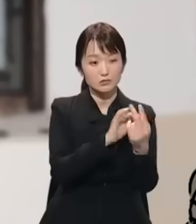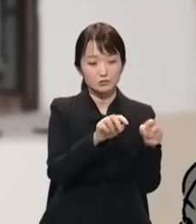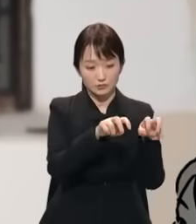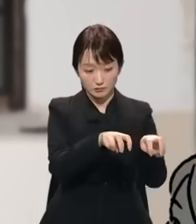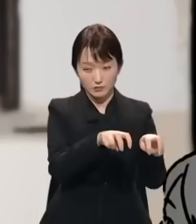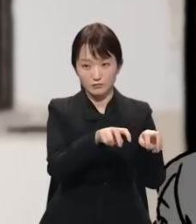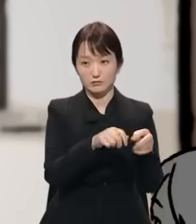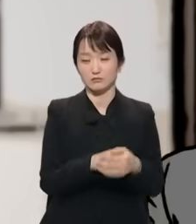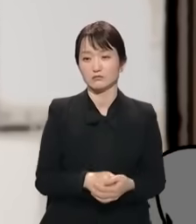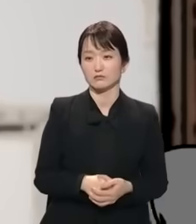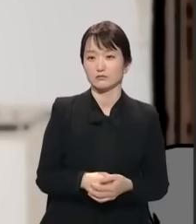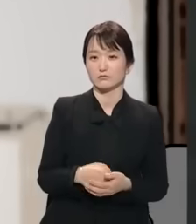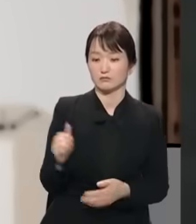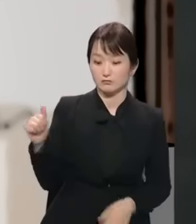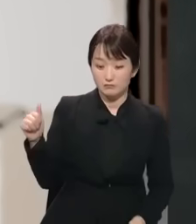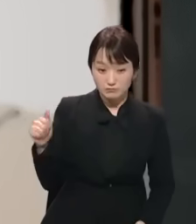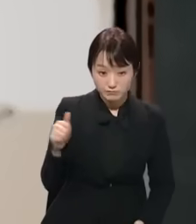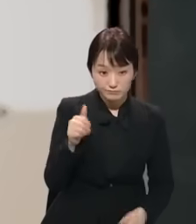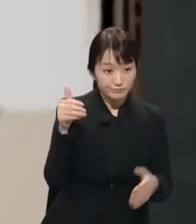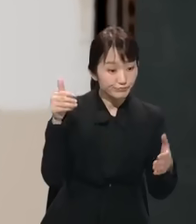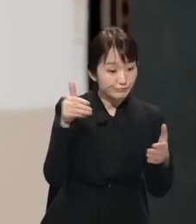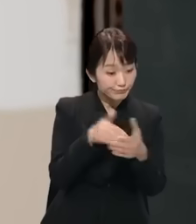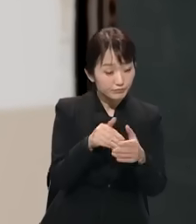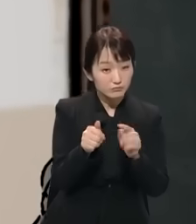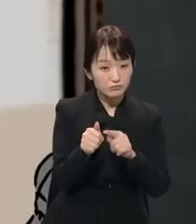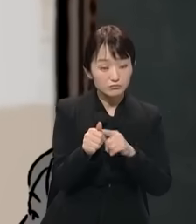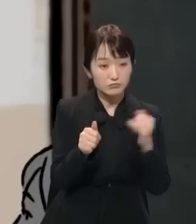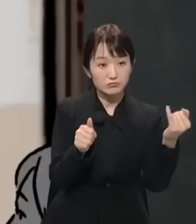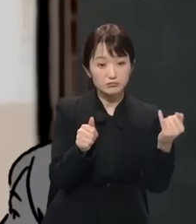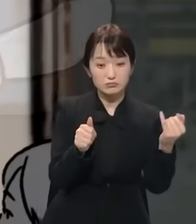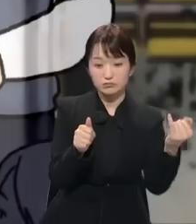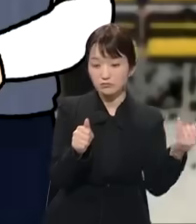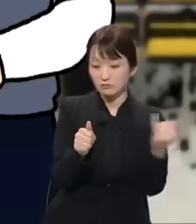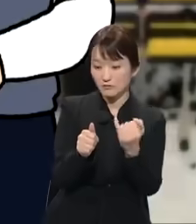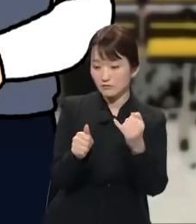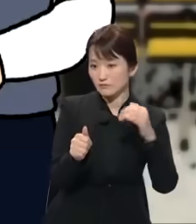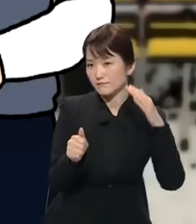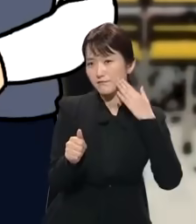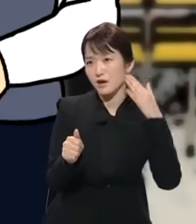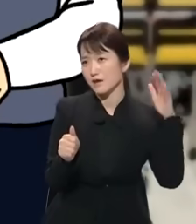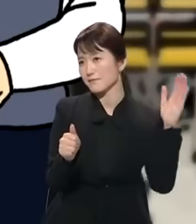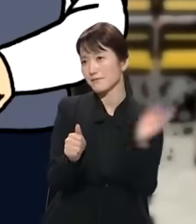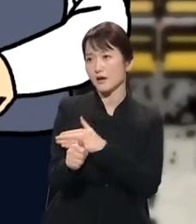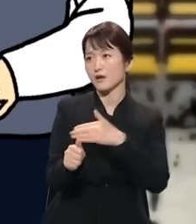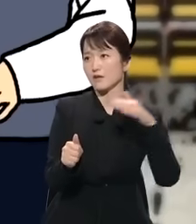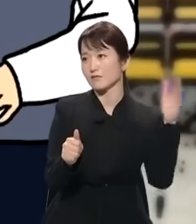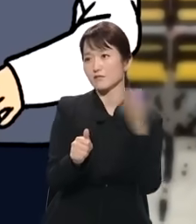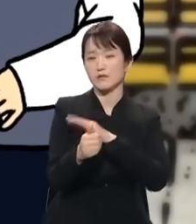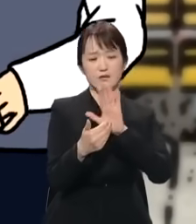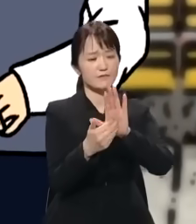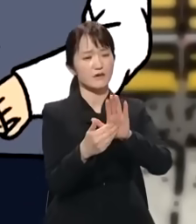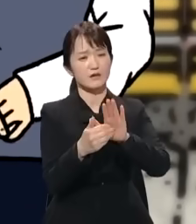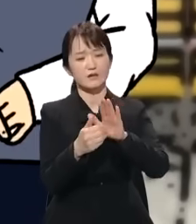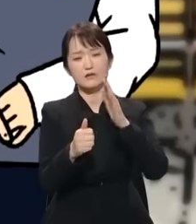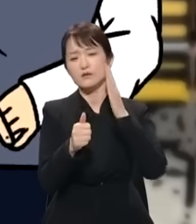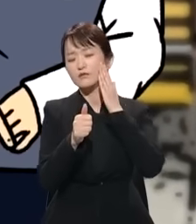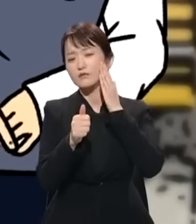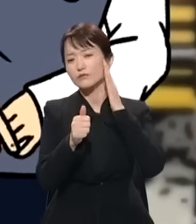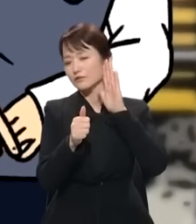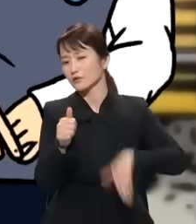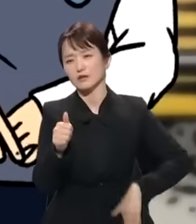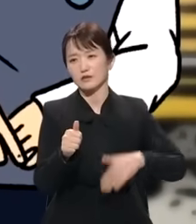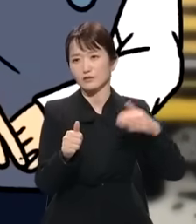있습니다. 그리고 제보자가 도착하자마자 이 여성 배우가 뺨을 때리기 시작을 한 겁니다. 막으려고 하면 손 내리라고 한 뒤에